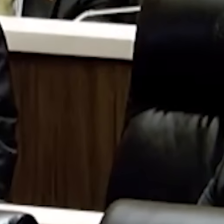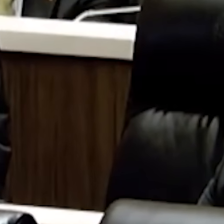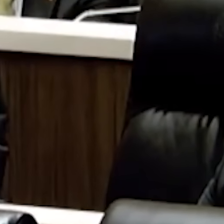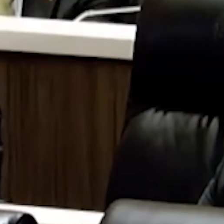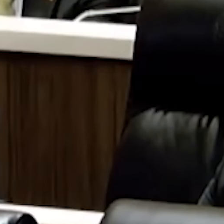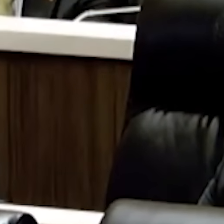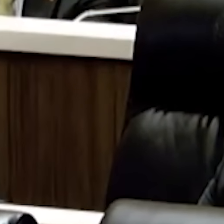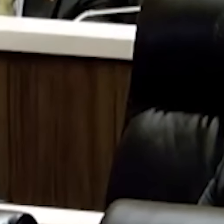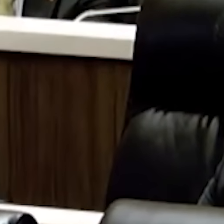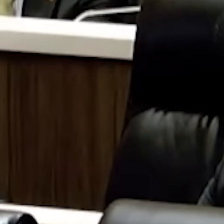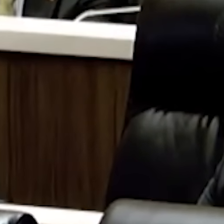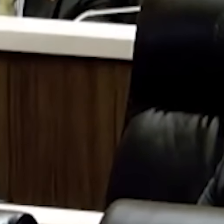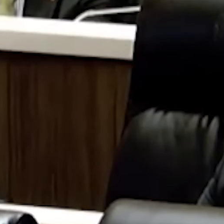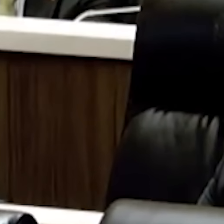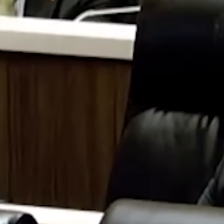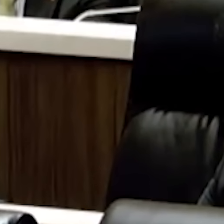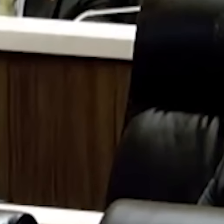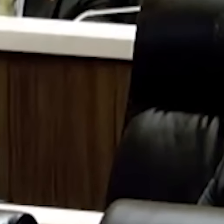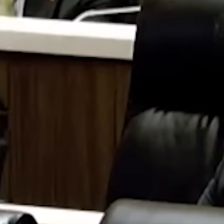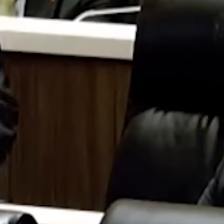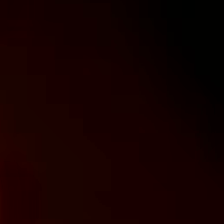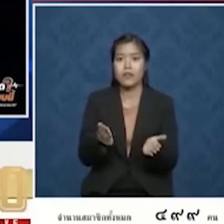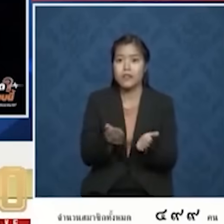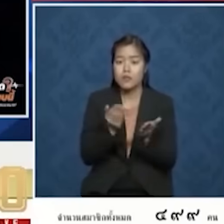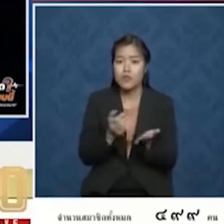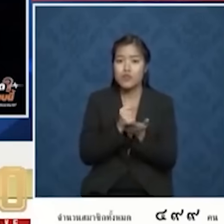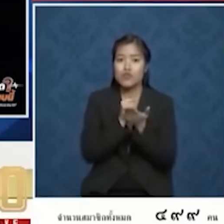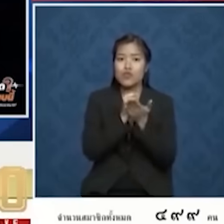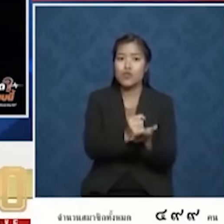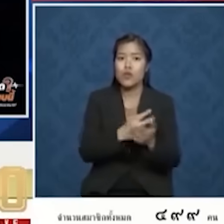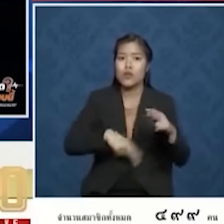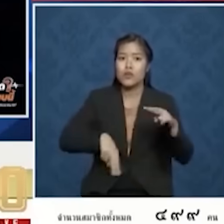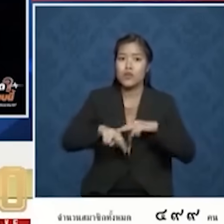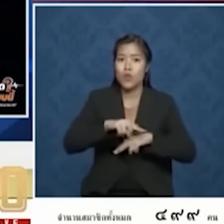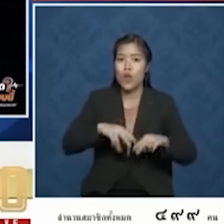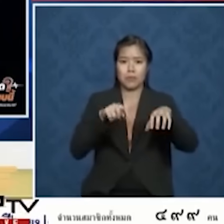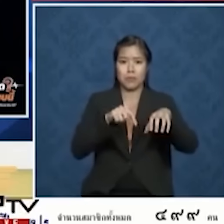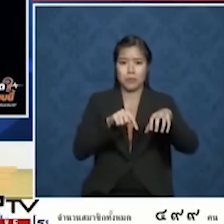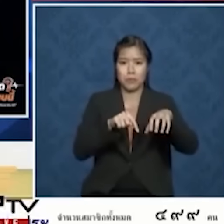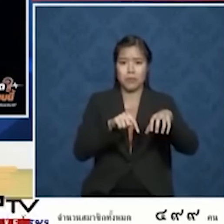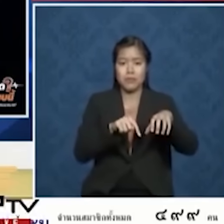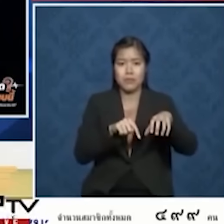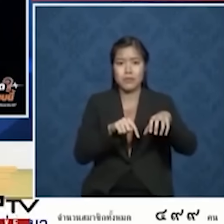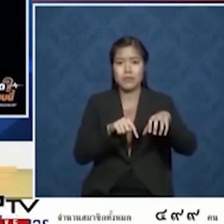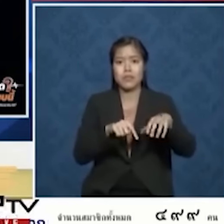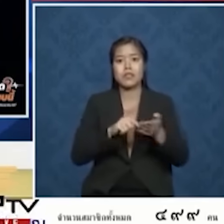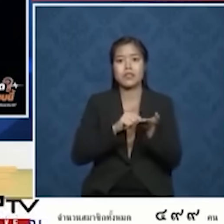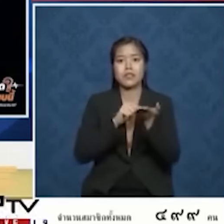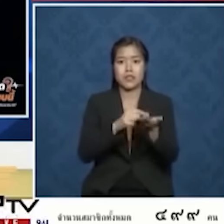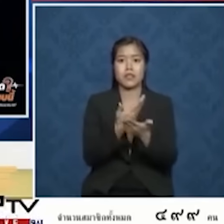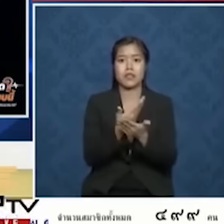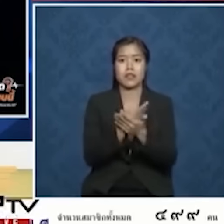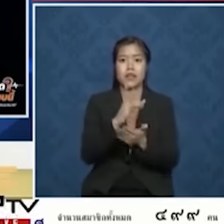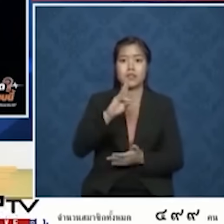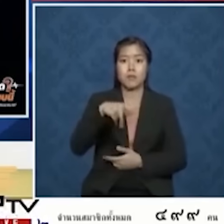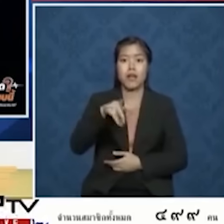จริงเท่าไหร่หรือเป็นเพียงงบที่ใช้หากินเท่านั้น เอาเข้าจริงแล้วไม่ได้ทำงานอยู่ในพื้นที่ด้วยกอรมน.เสนอ 7,500 ล้